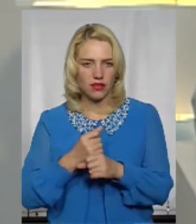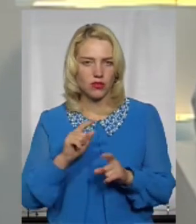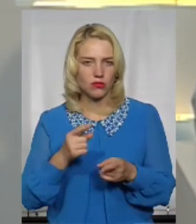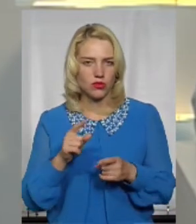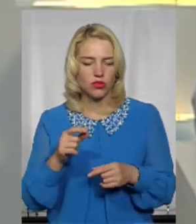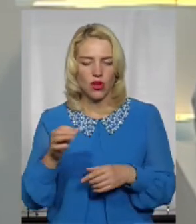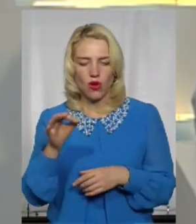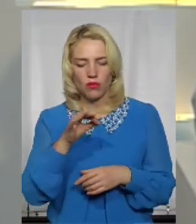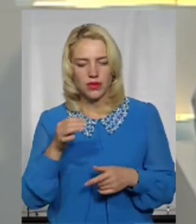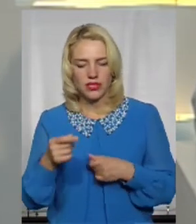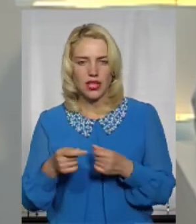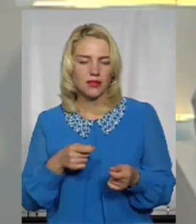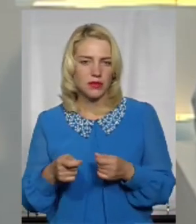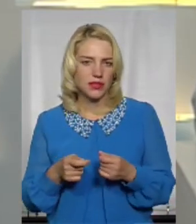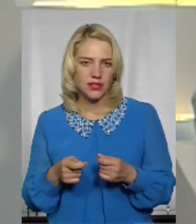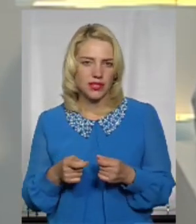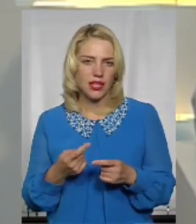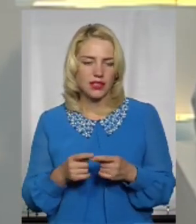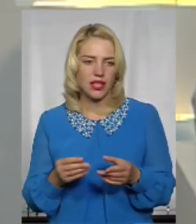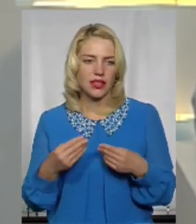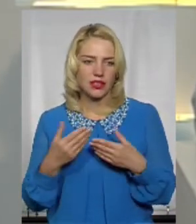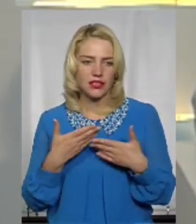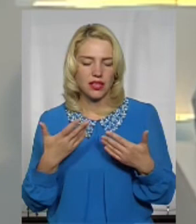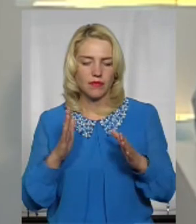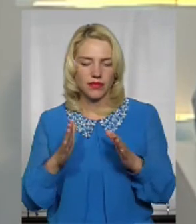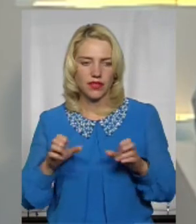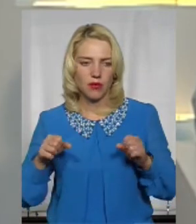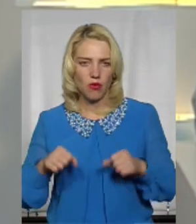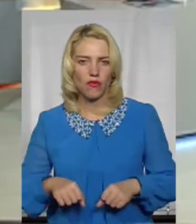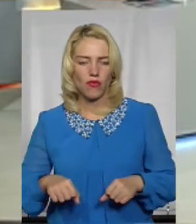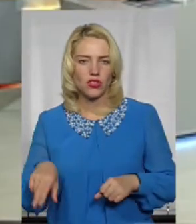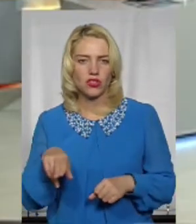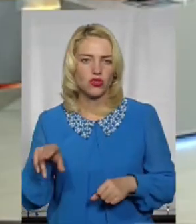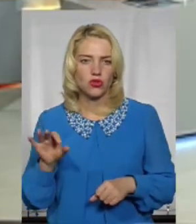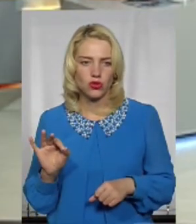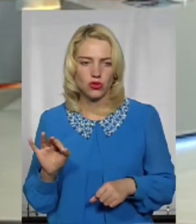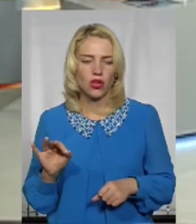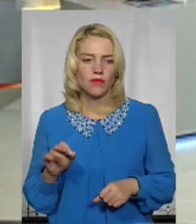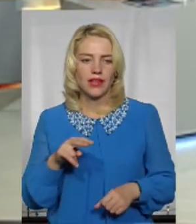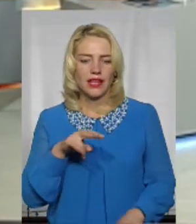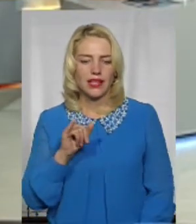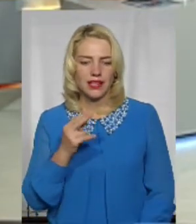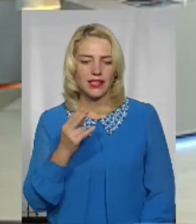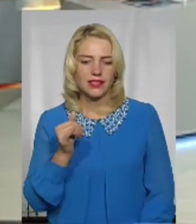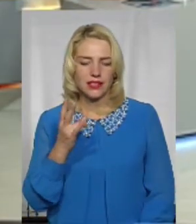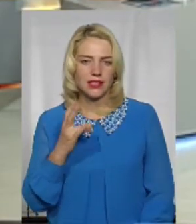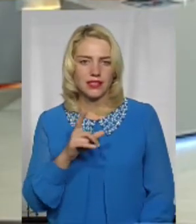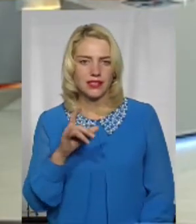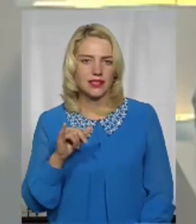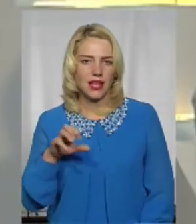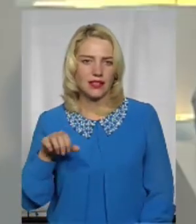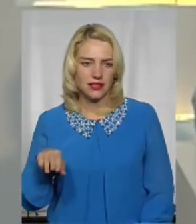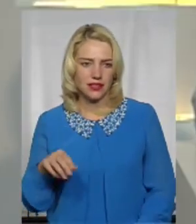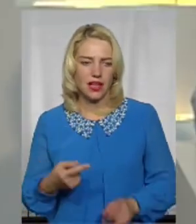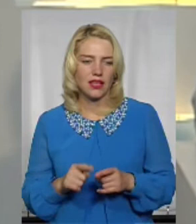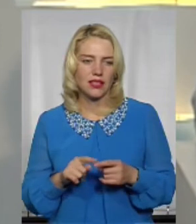обласна адміністрація надасть нам тільки повноваження щодо ліцензіата. А ми з ним почали